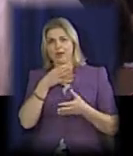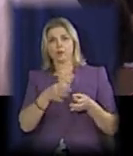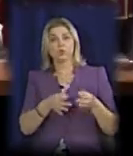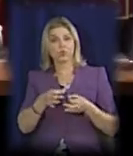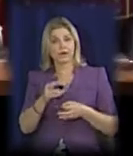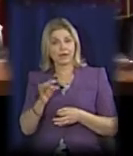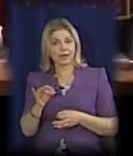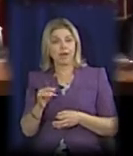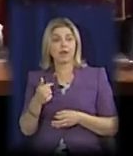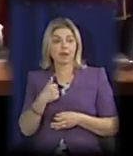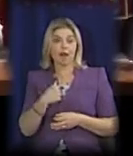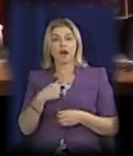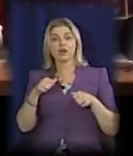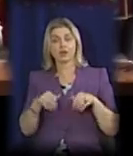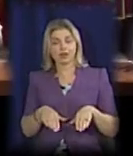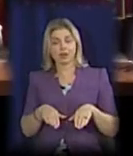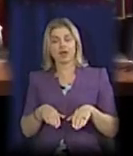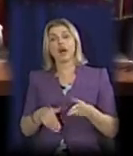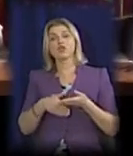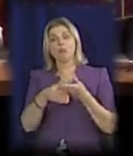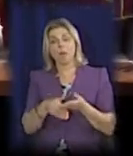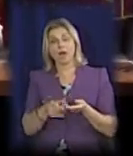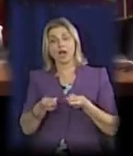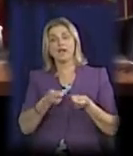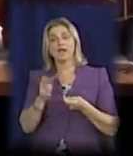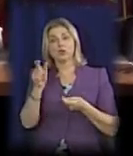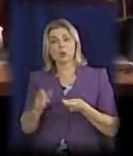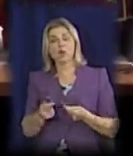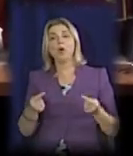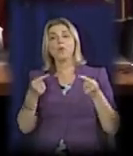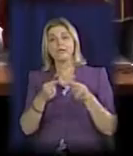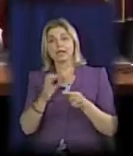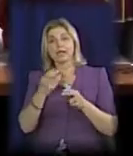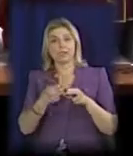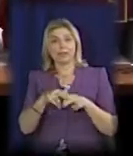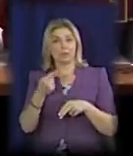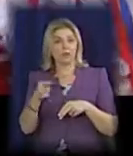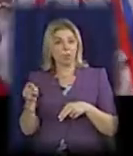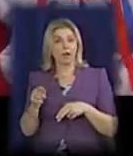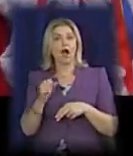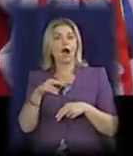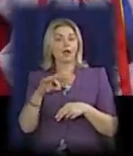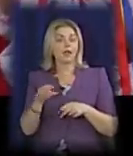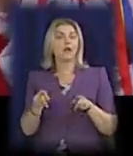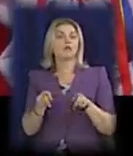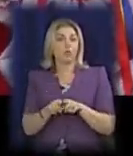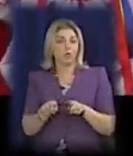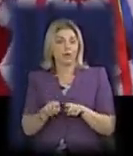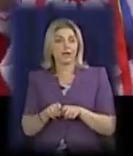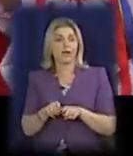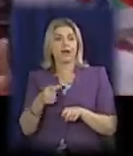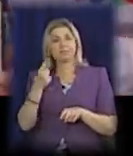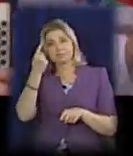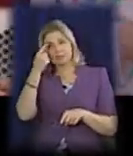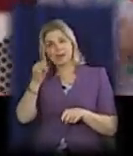От. І я чомусь рішила, допомогла керівнику визначитися саме з цим номером, але знову-таки прийшла